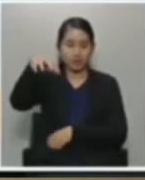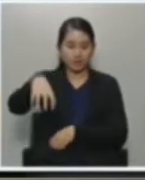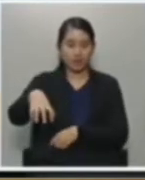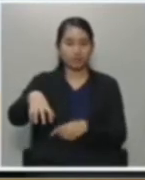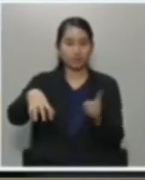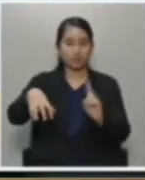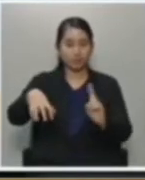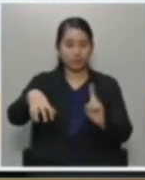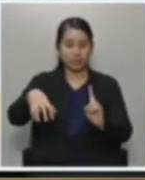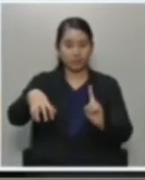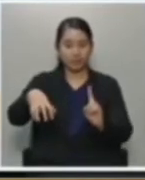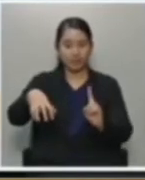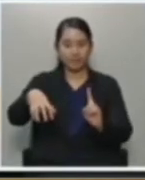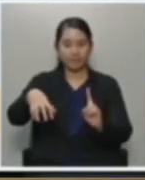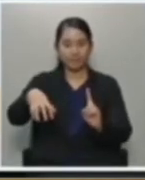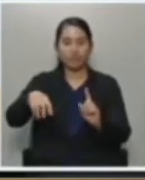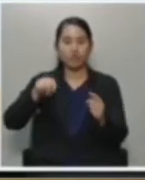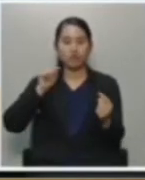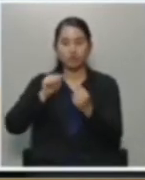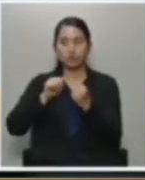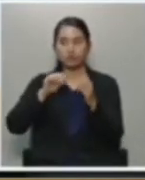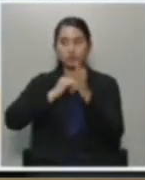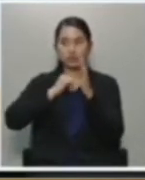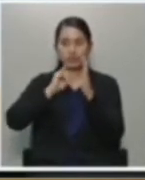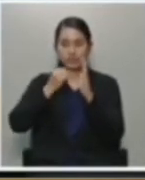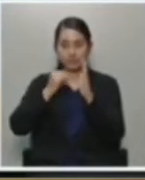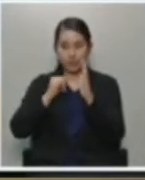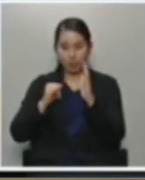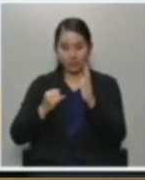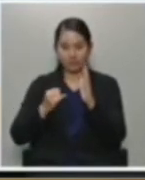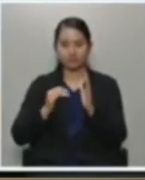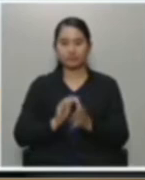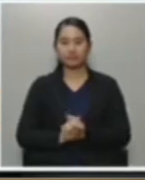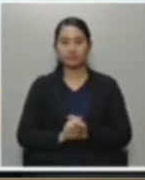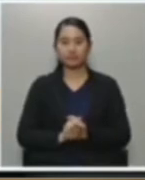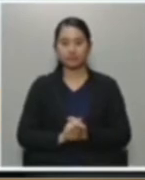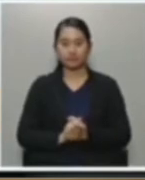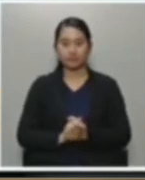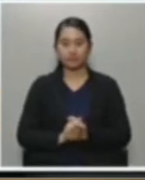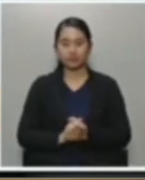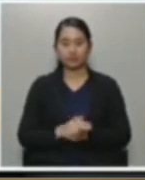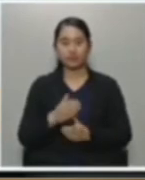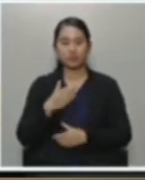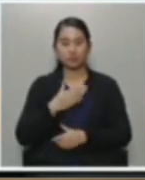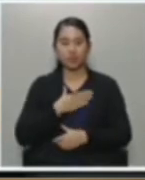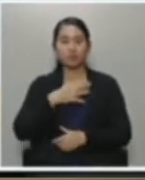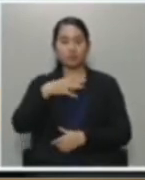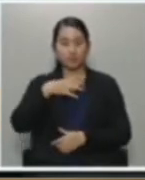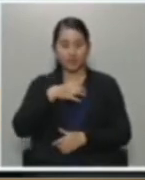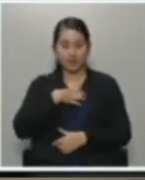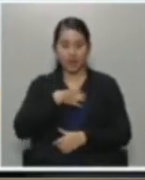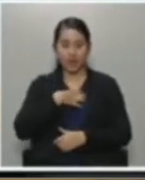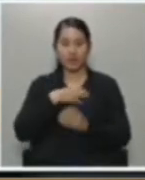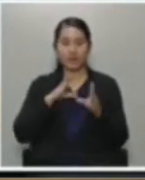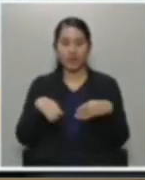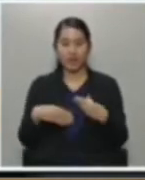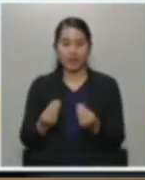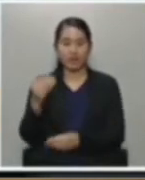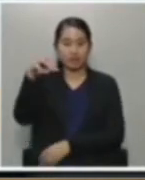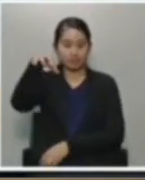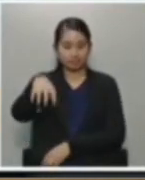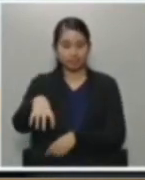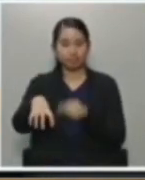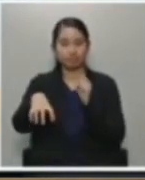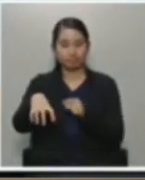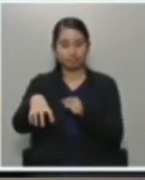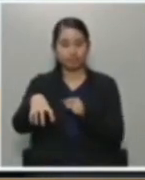ที่ในระดับจังหวัดผมมีความประสงค์อยากจะให้หน่วยงานกรมคุ้มครองสิทธิเส